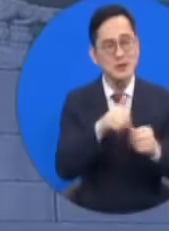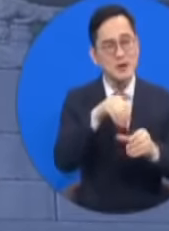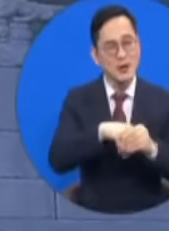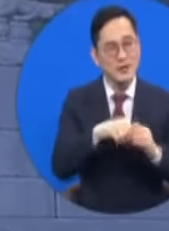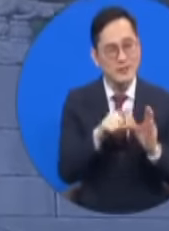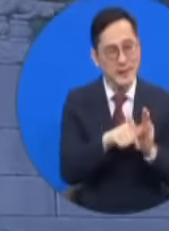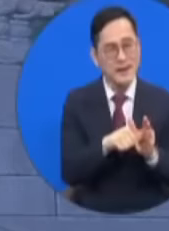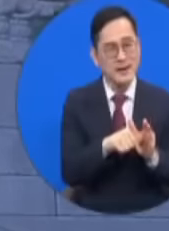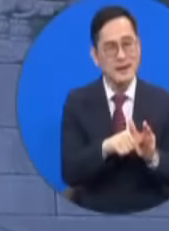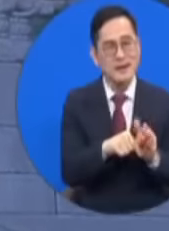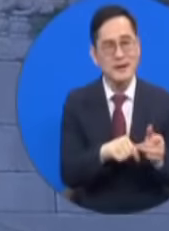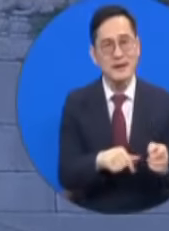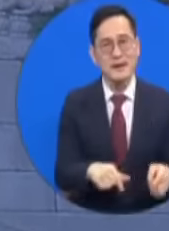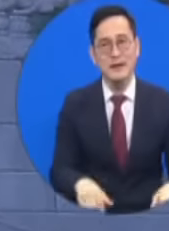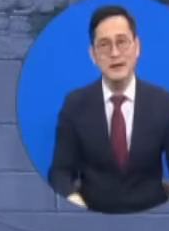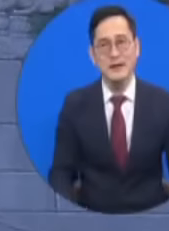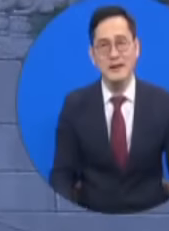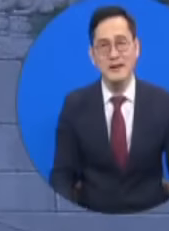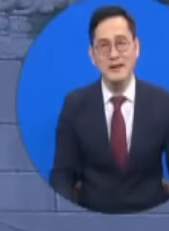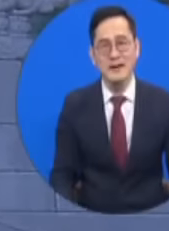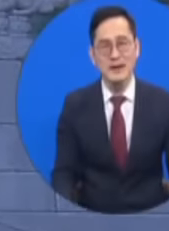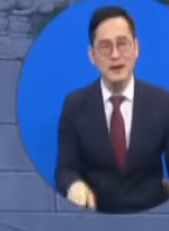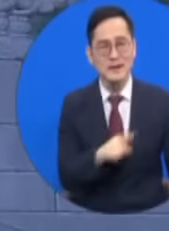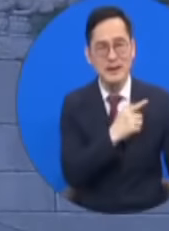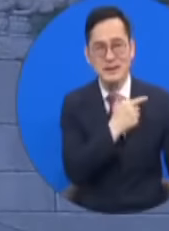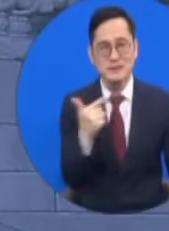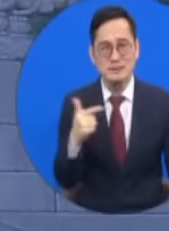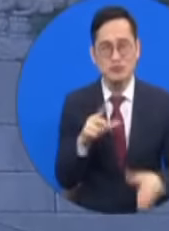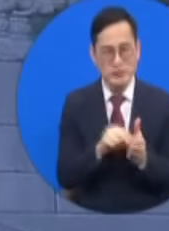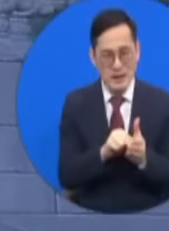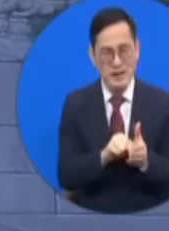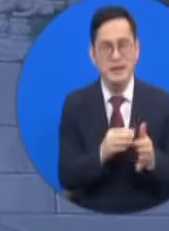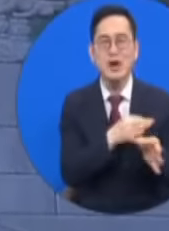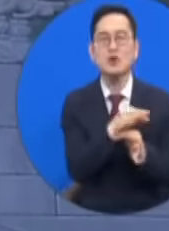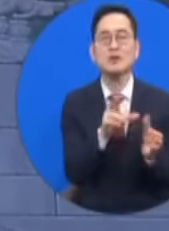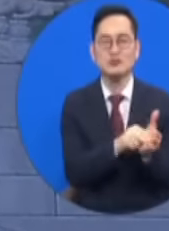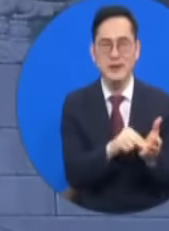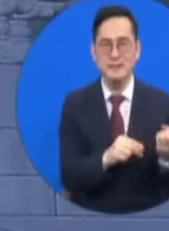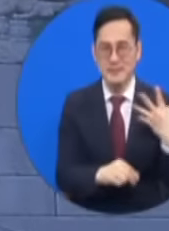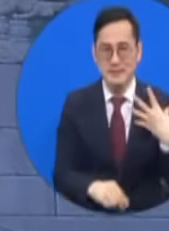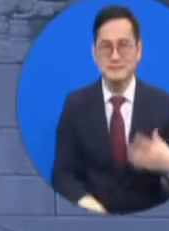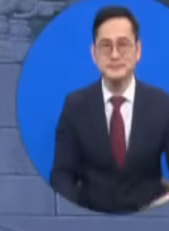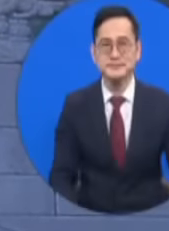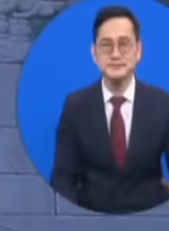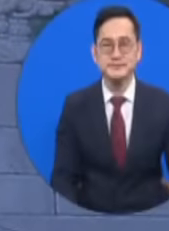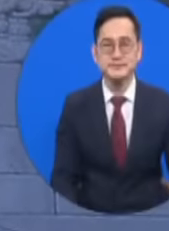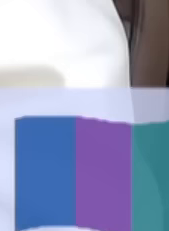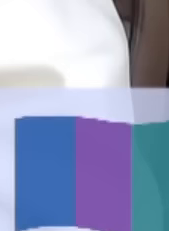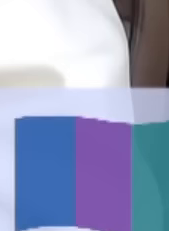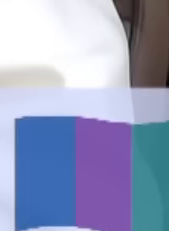큰 변수는 경제 문제다라고 꼽았습니다. 대파 얘기 나왔는데 들어보시죠.